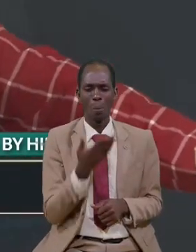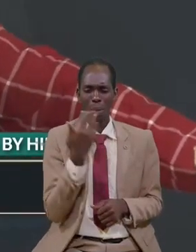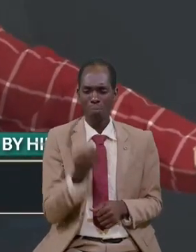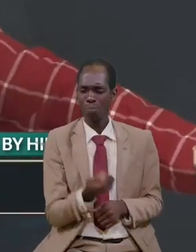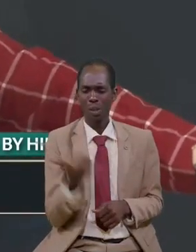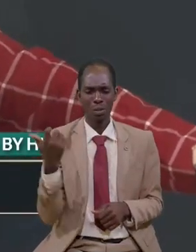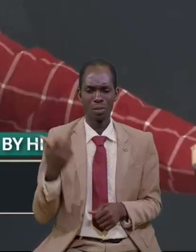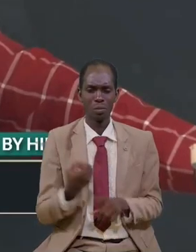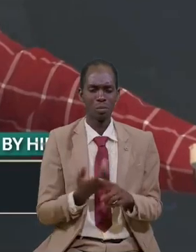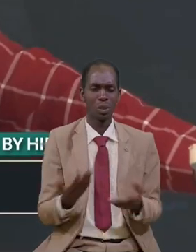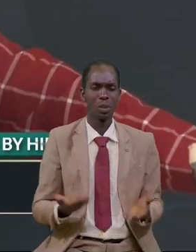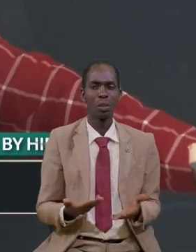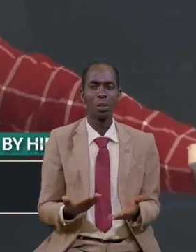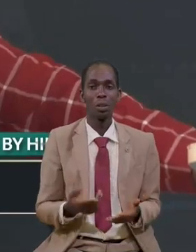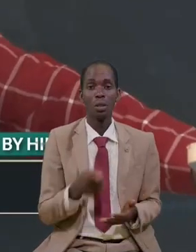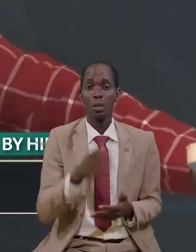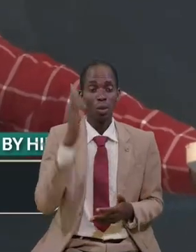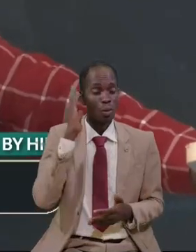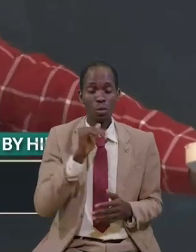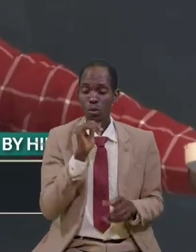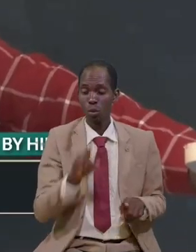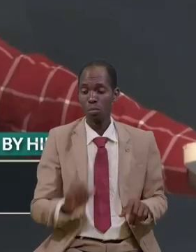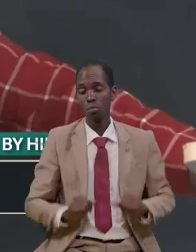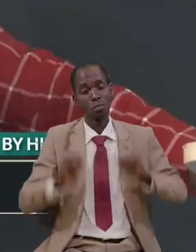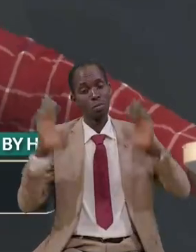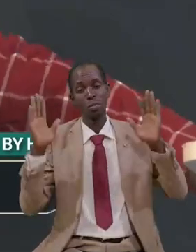queue. Tu ne vas pas quitter.